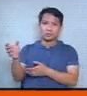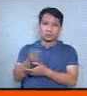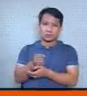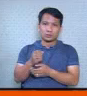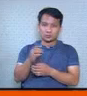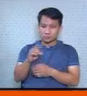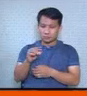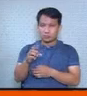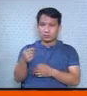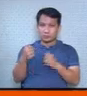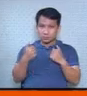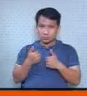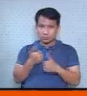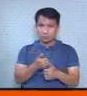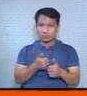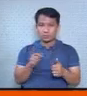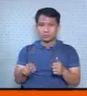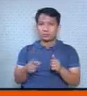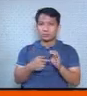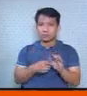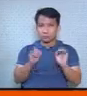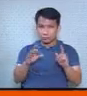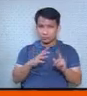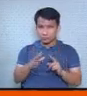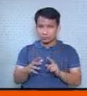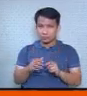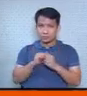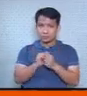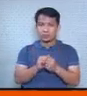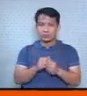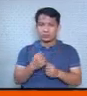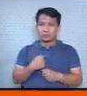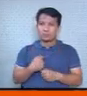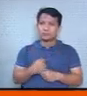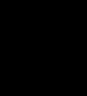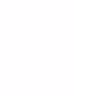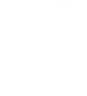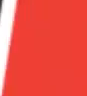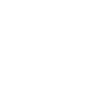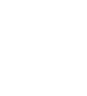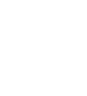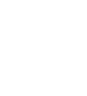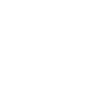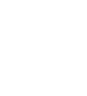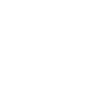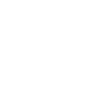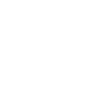Dole yun ipaglalaban natin. Kakampin yung Dole dito, okay? Sasama kami sa inyo, ha? Sige po. Sige po.